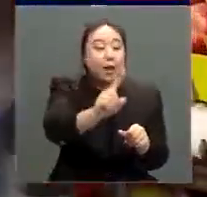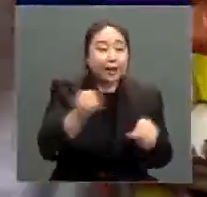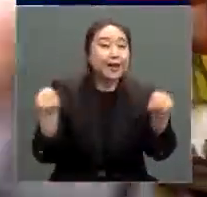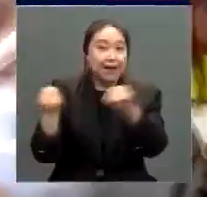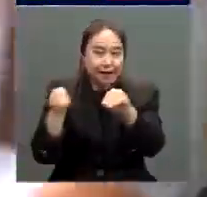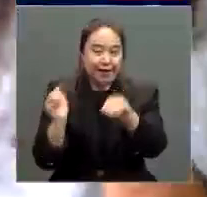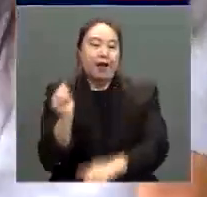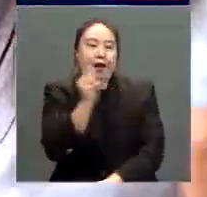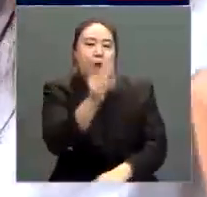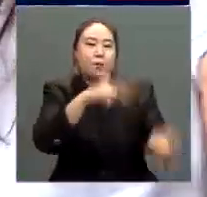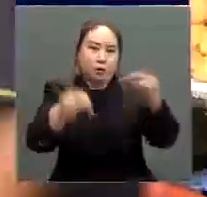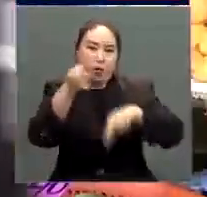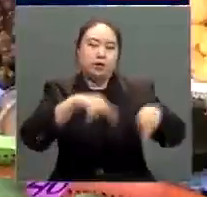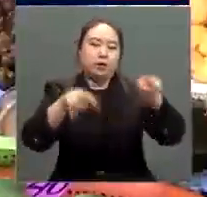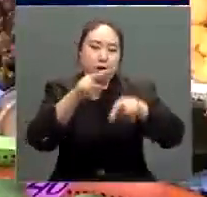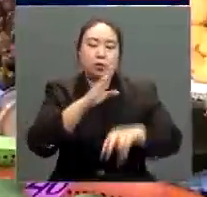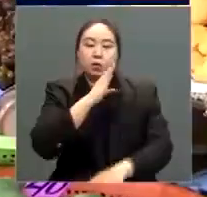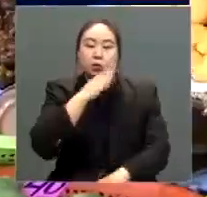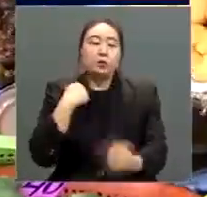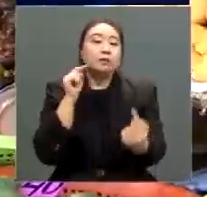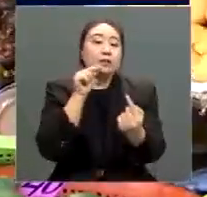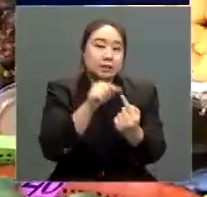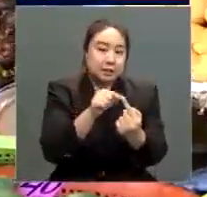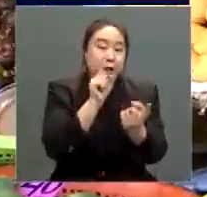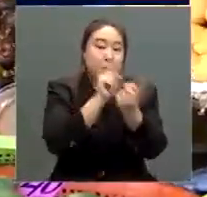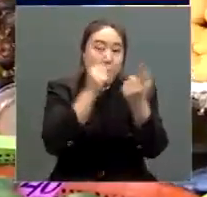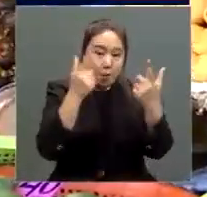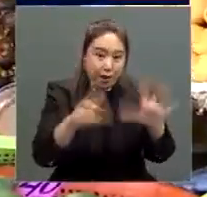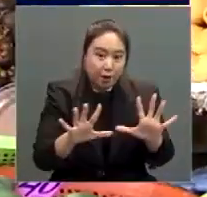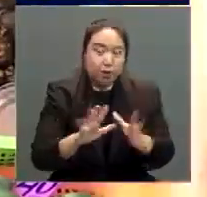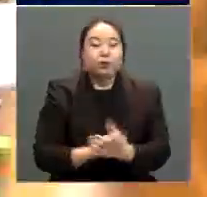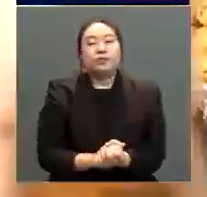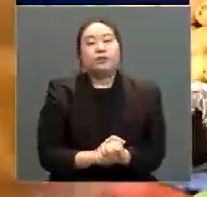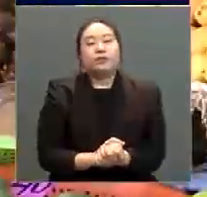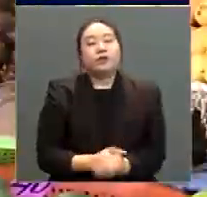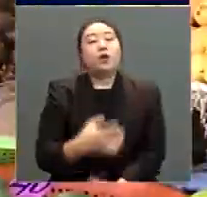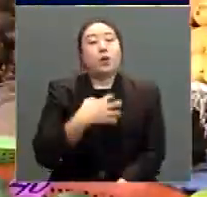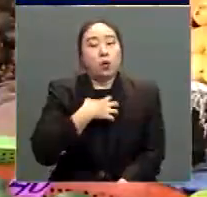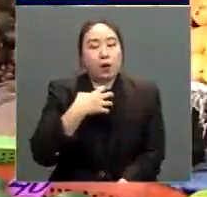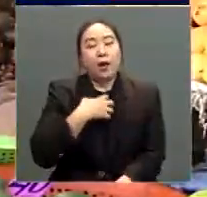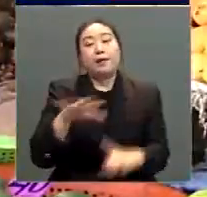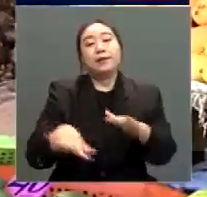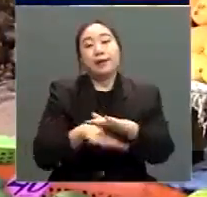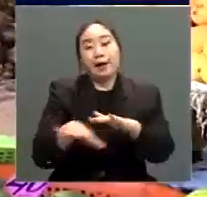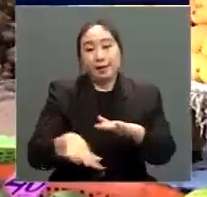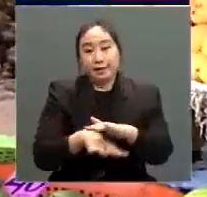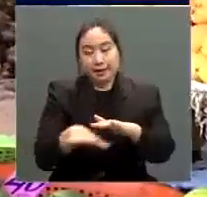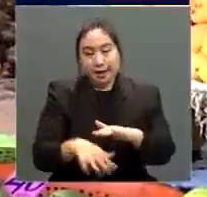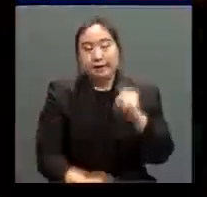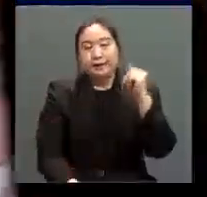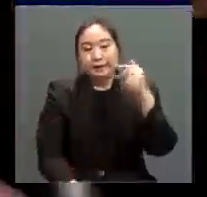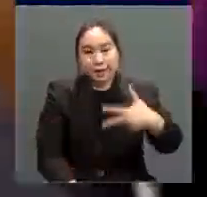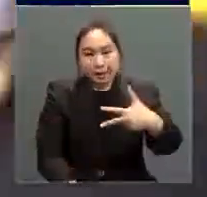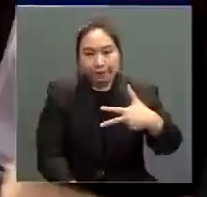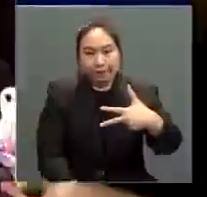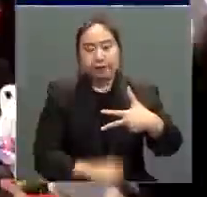อบแทนพอเดินทางไปถึงไปพบปะกันแล้ว3สิ่งที่เขาต้องการมาเป็นหลักฐานในการยืนยัน